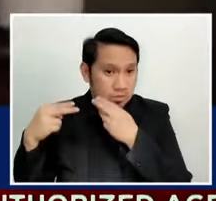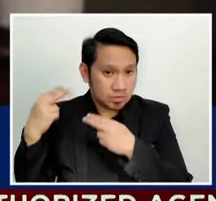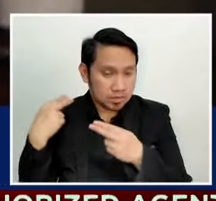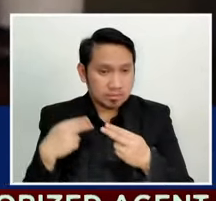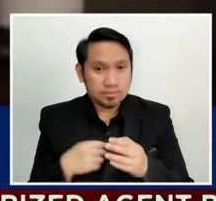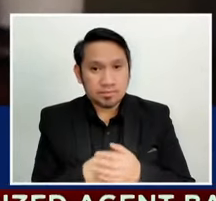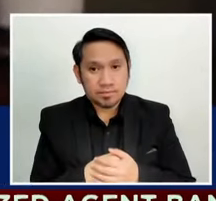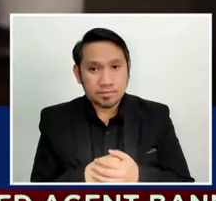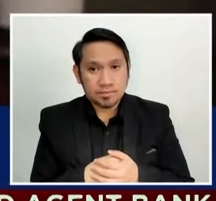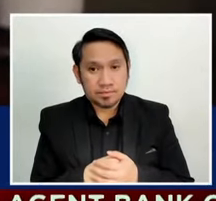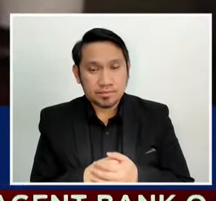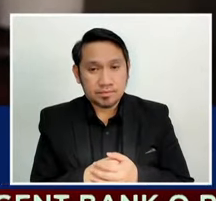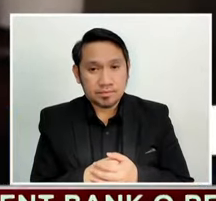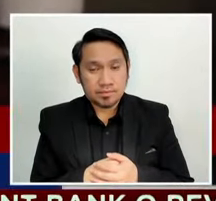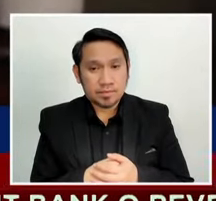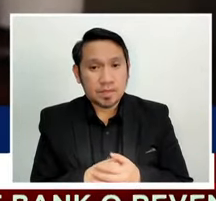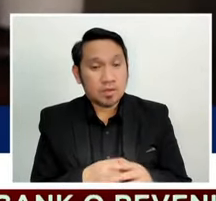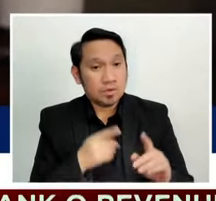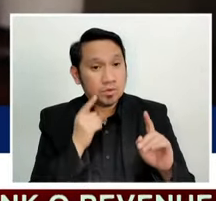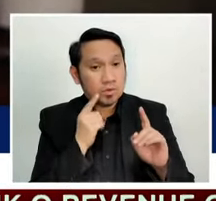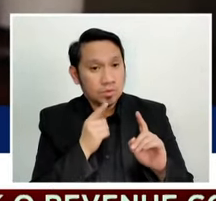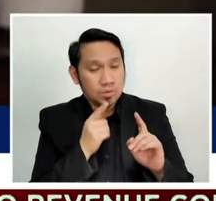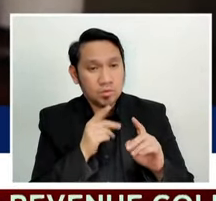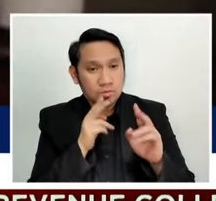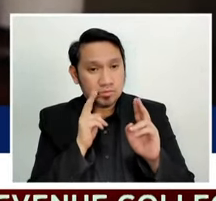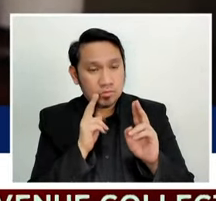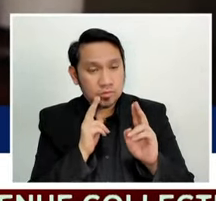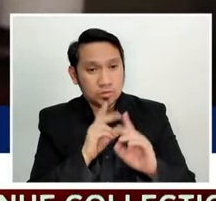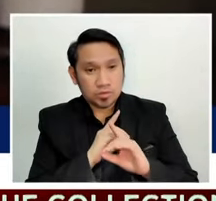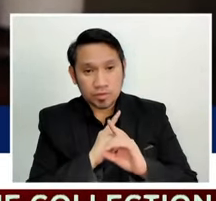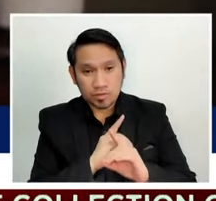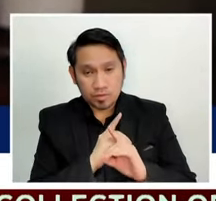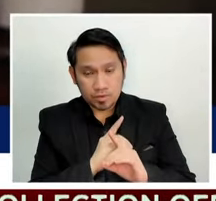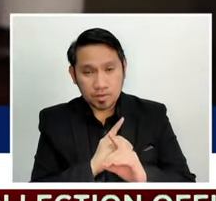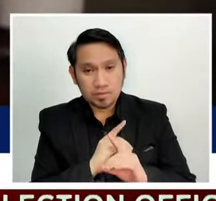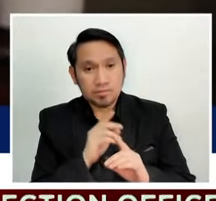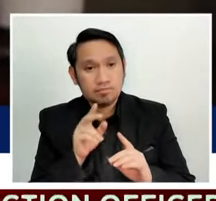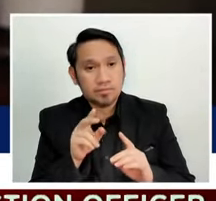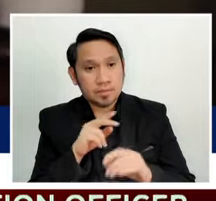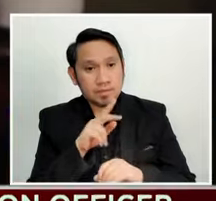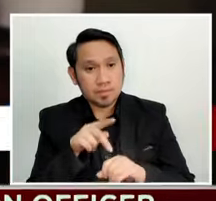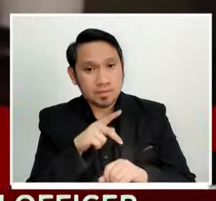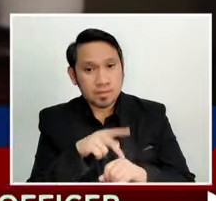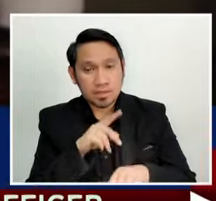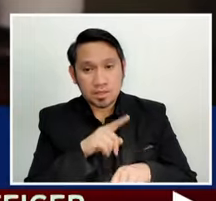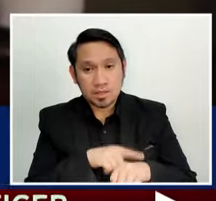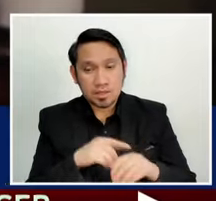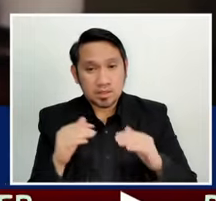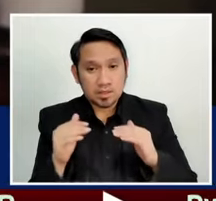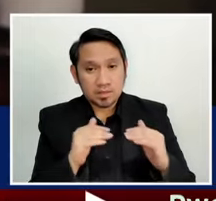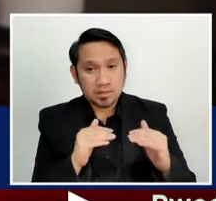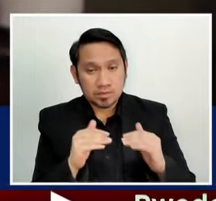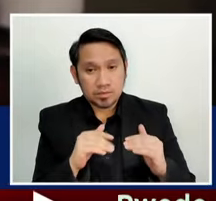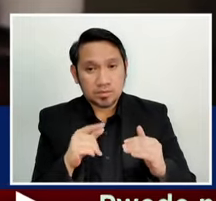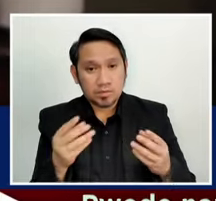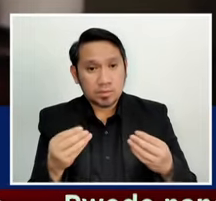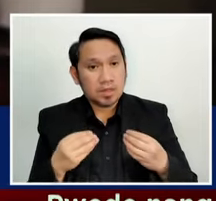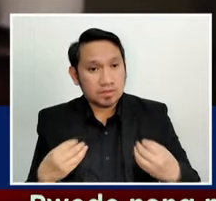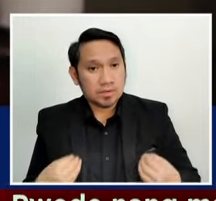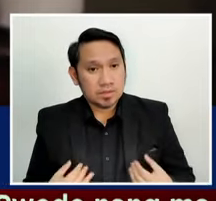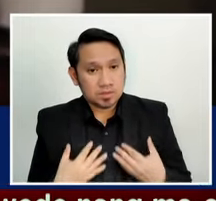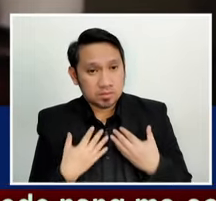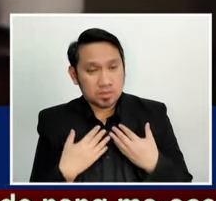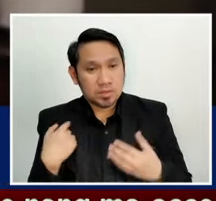Ang kanilang hangarin na ipagtanggol ang dangal at integridad ng ating bansa sa panahon ng digmaan ay inspirasyon na dapat